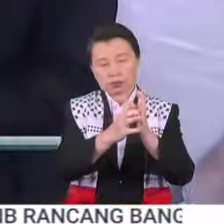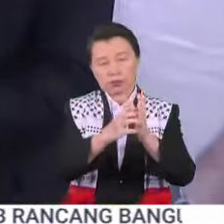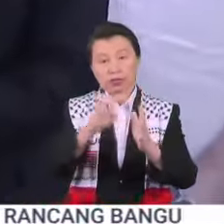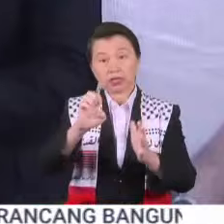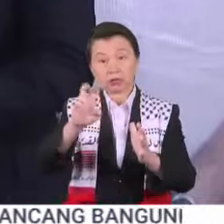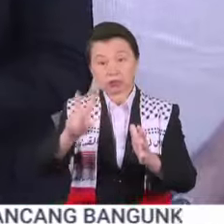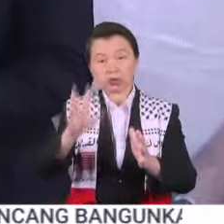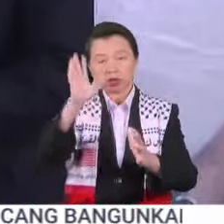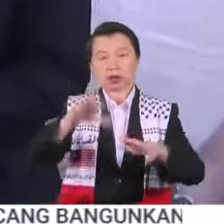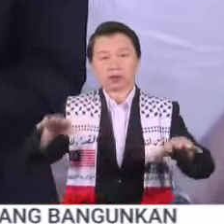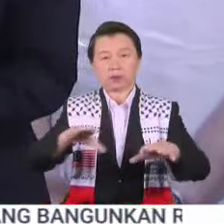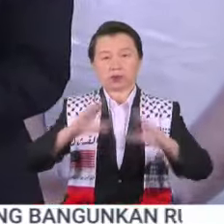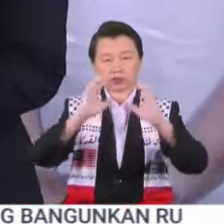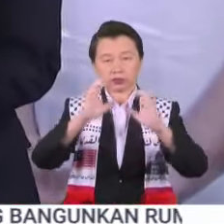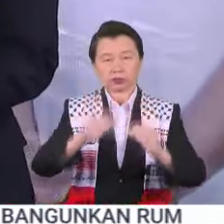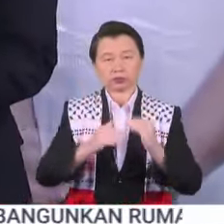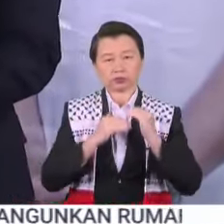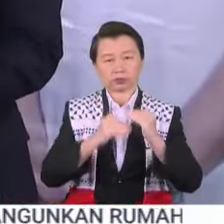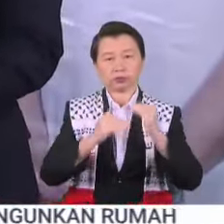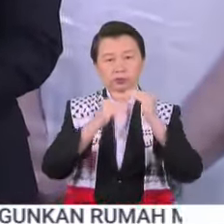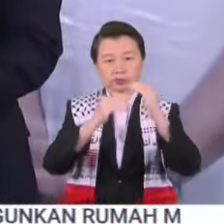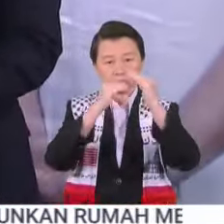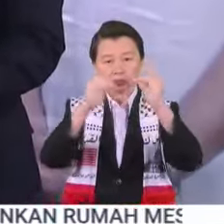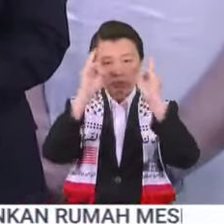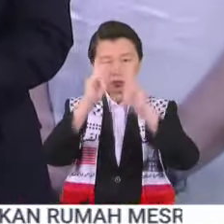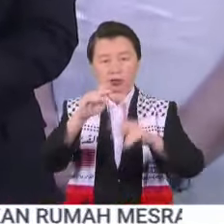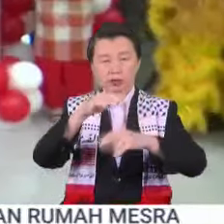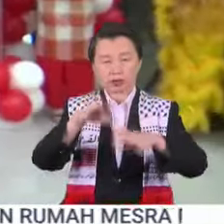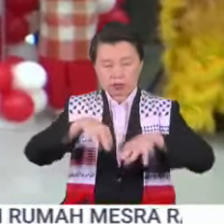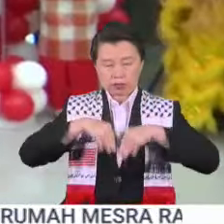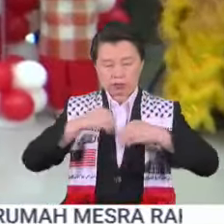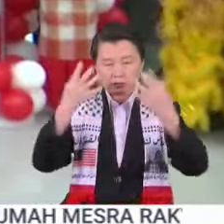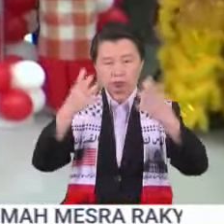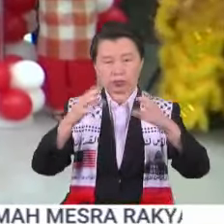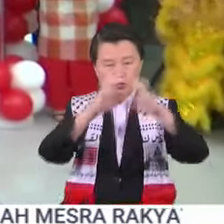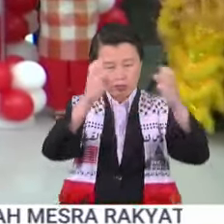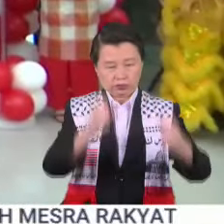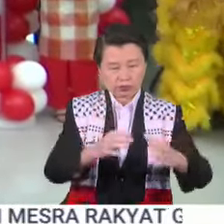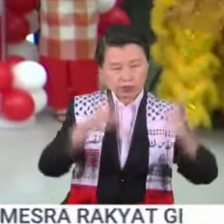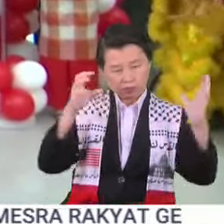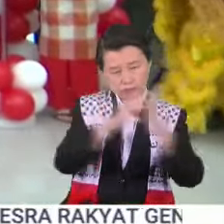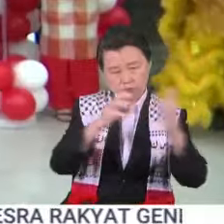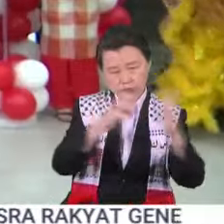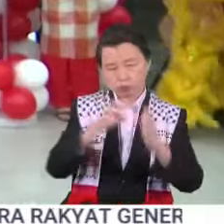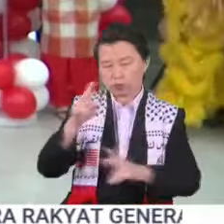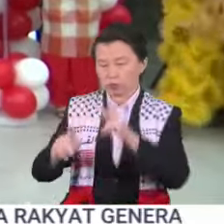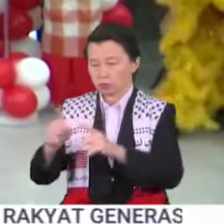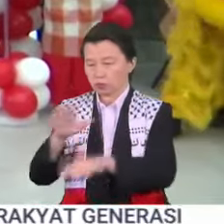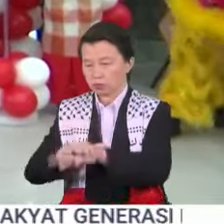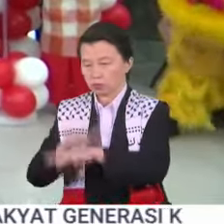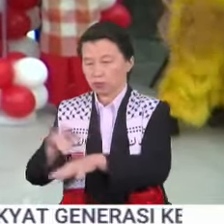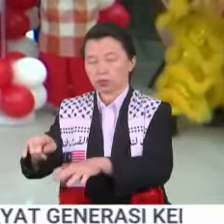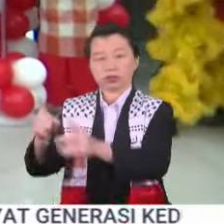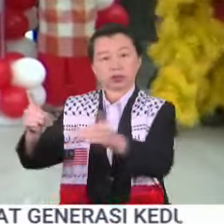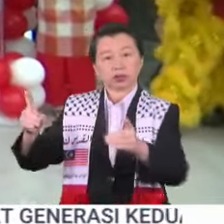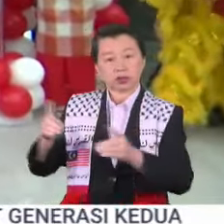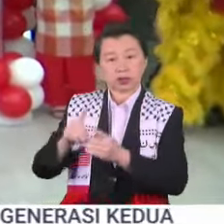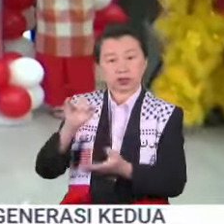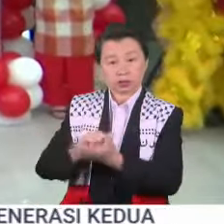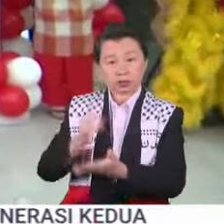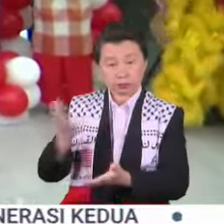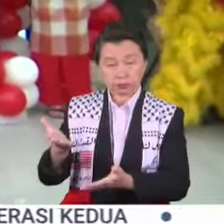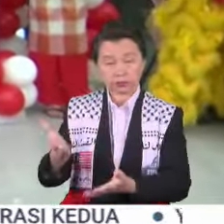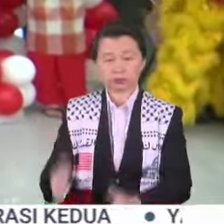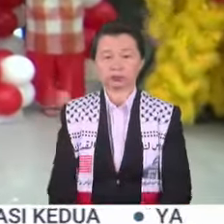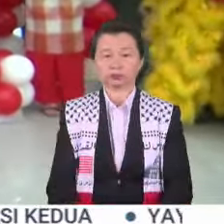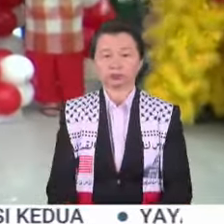negeri itu akan dilaksana secara berfasa. Kuantan akan menerima lebih banyak stesen bersesuaian dengan populasi penduduk yang ramai di daerah itu.